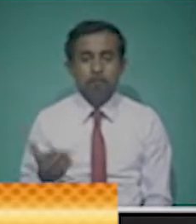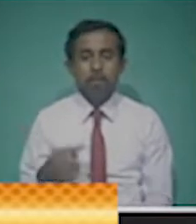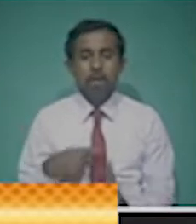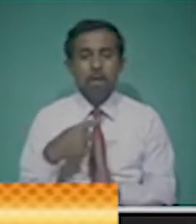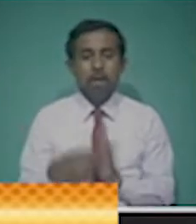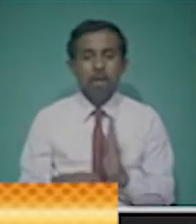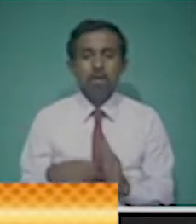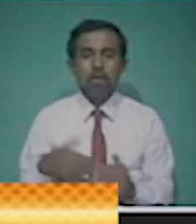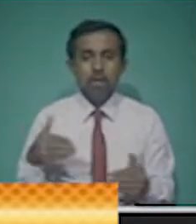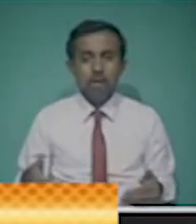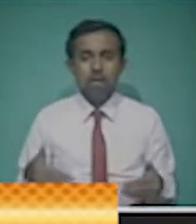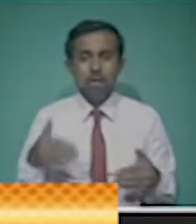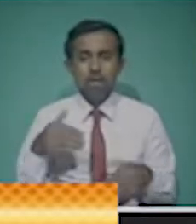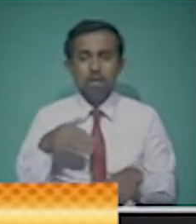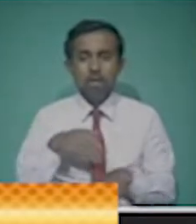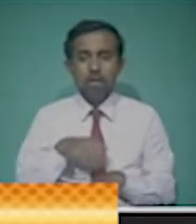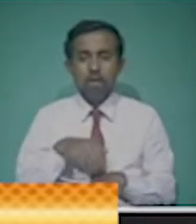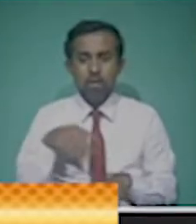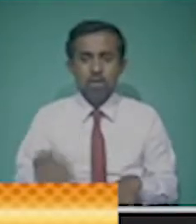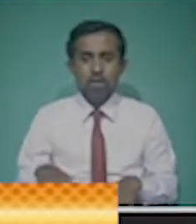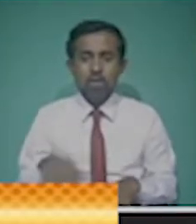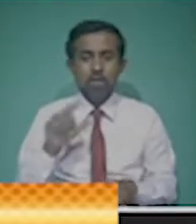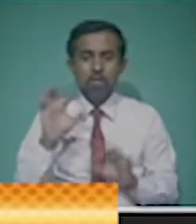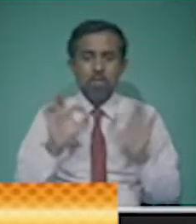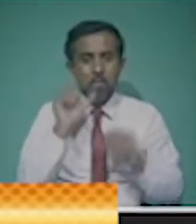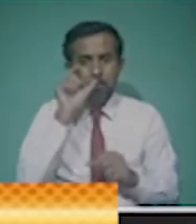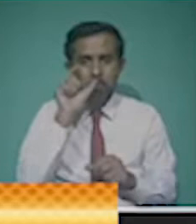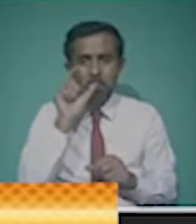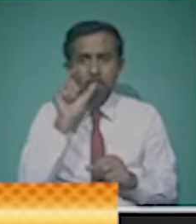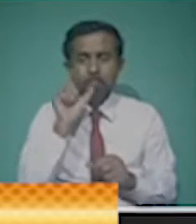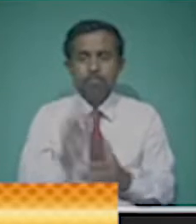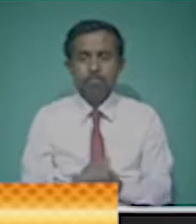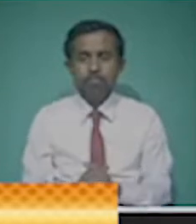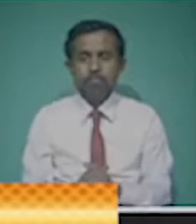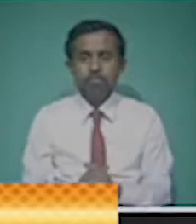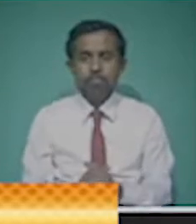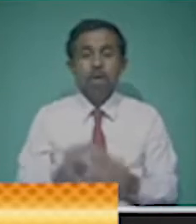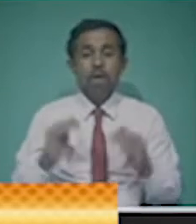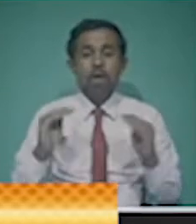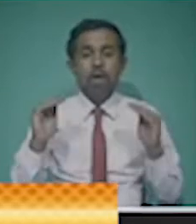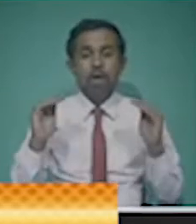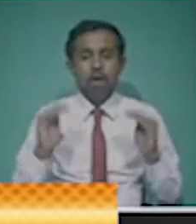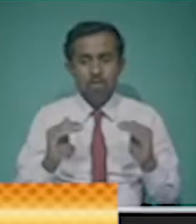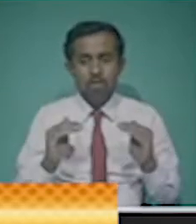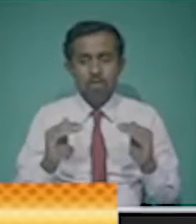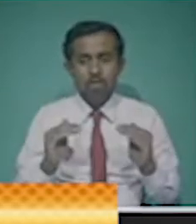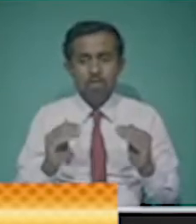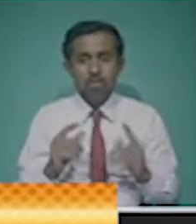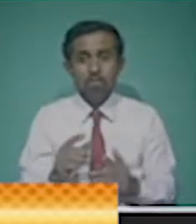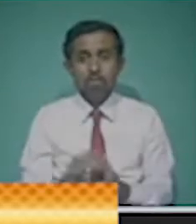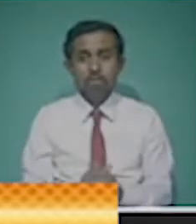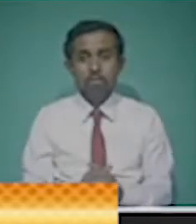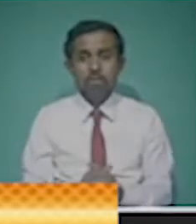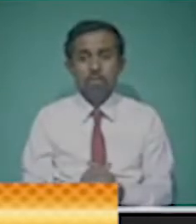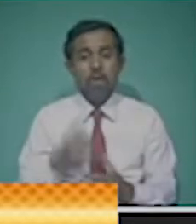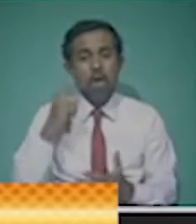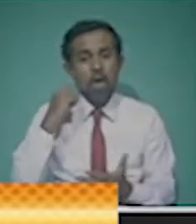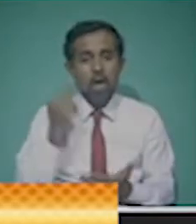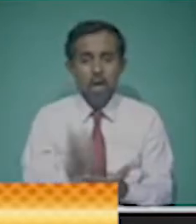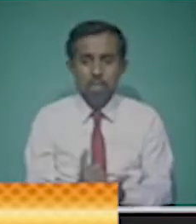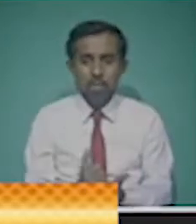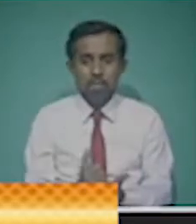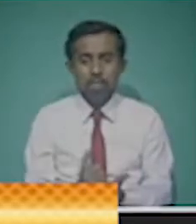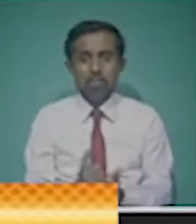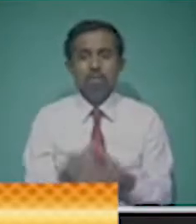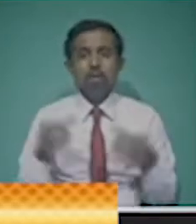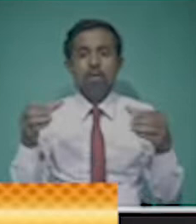ரட்டையாத சாபேக்ச பலன கொட்ட இத்தாம அடுதி வேளா இத்தாம அமர் வெடிச்ச